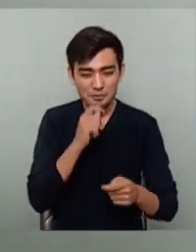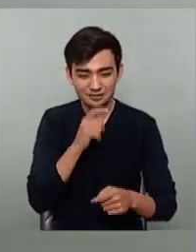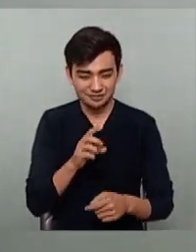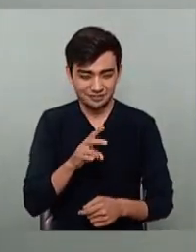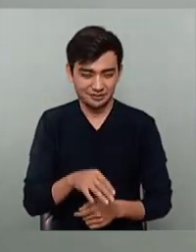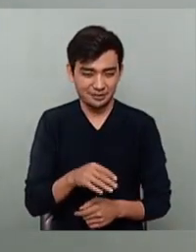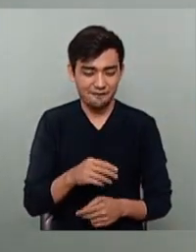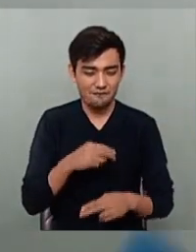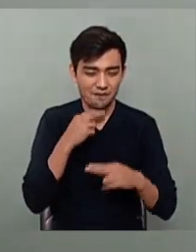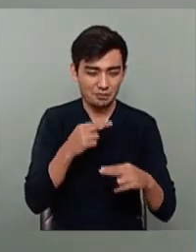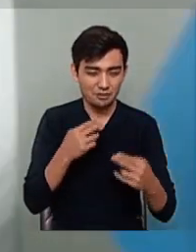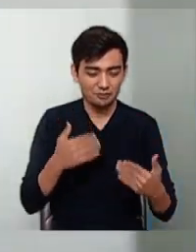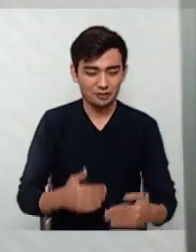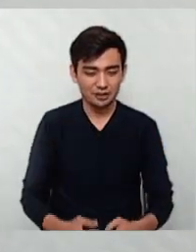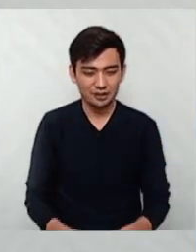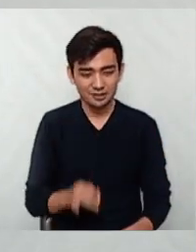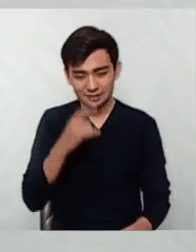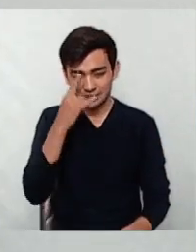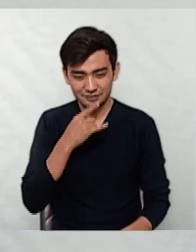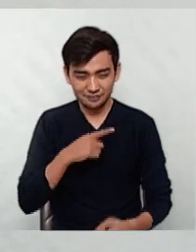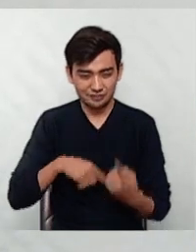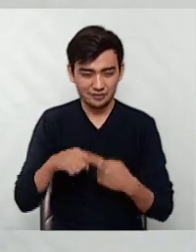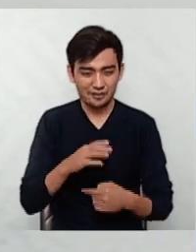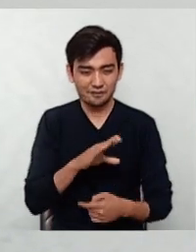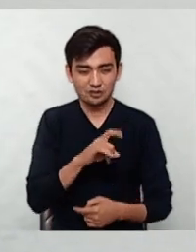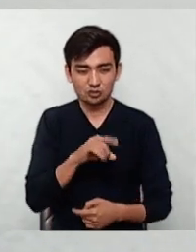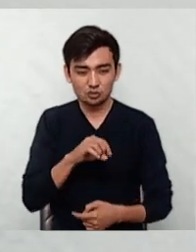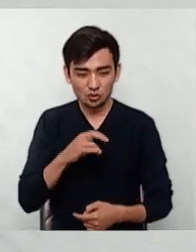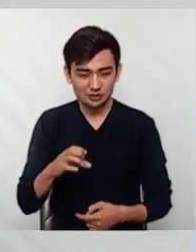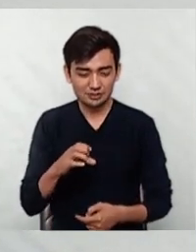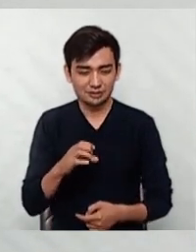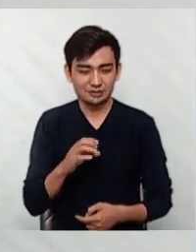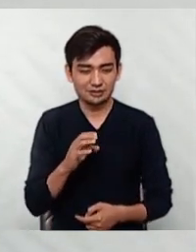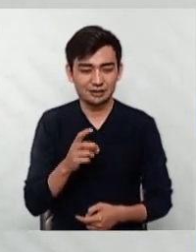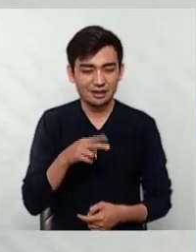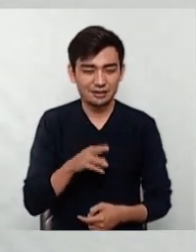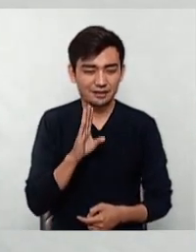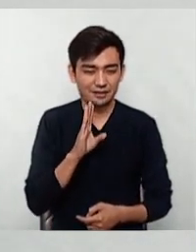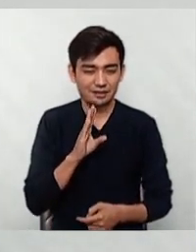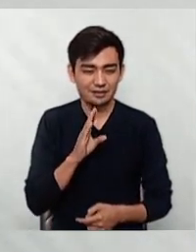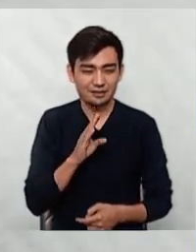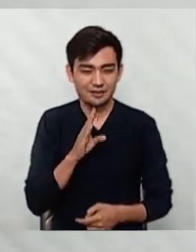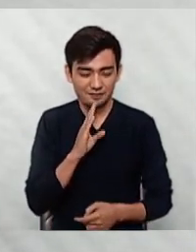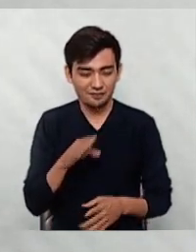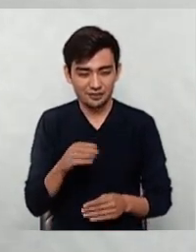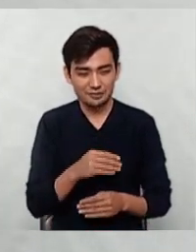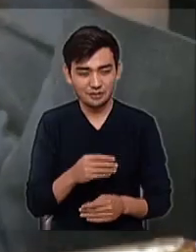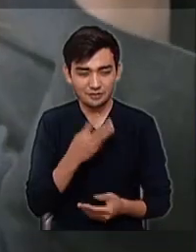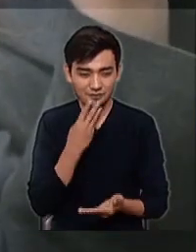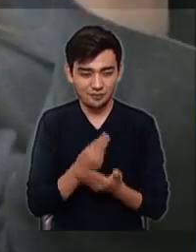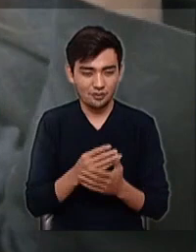казахстанских дипломатов они износов э-э девушкам своим своим